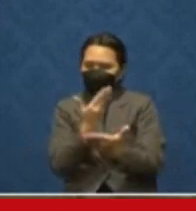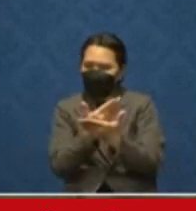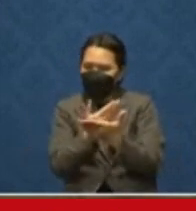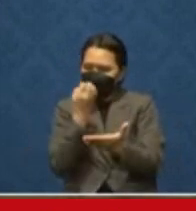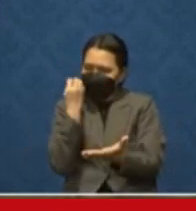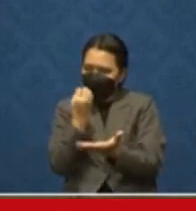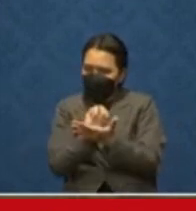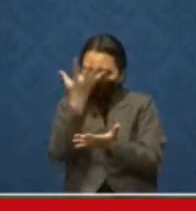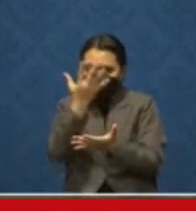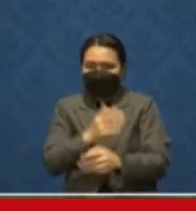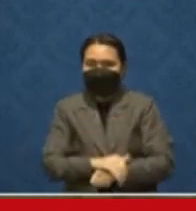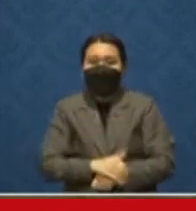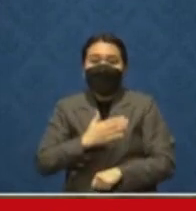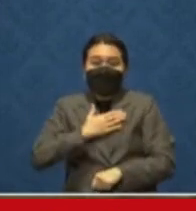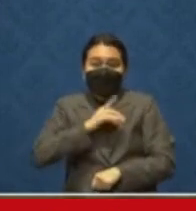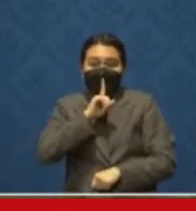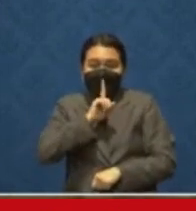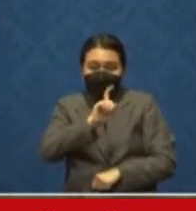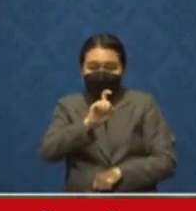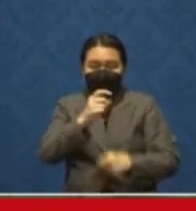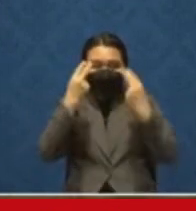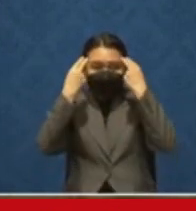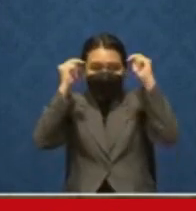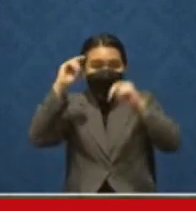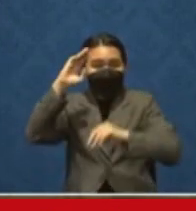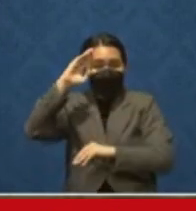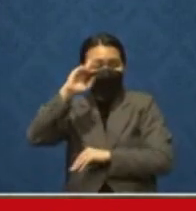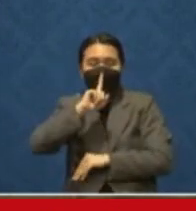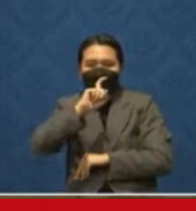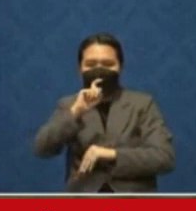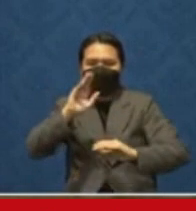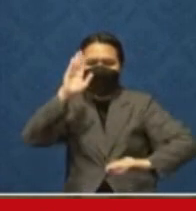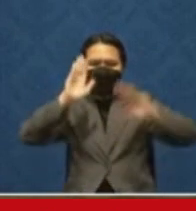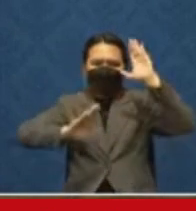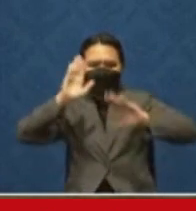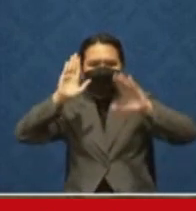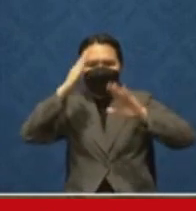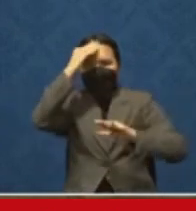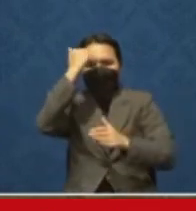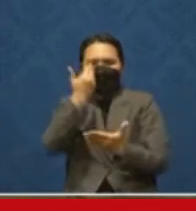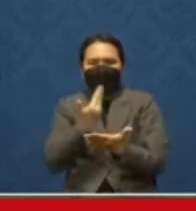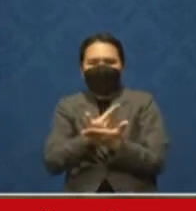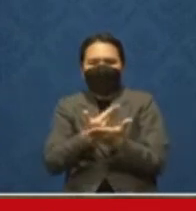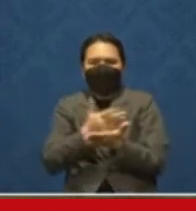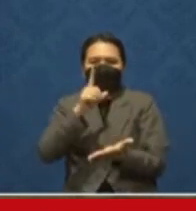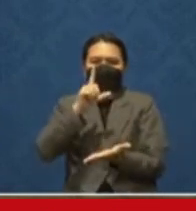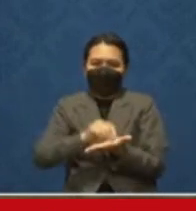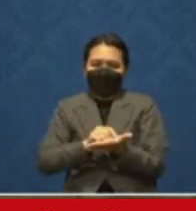เข้าไปไม่ลดสอยก่อนอ่ะมีอธิปไตยของเขาราคาสูงมาก